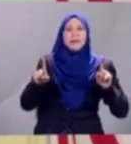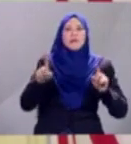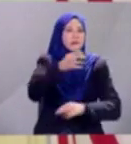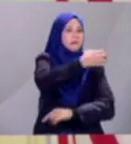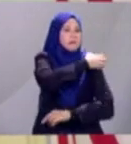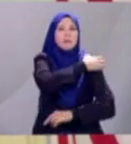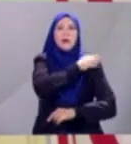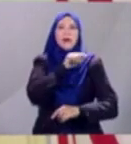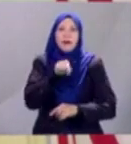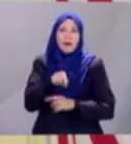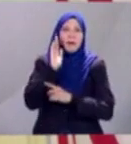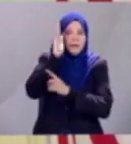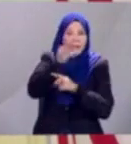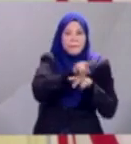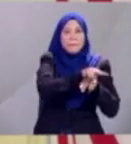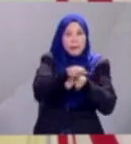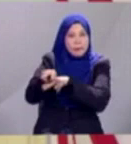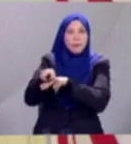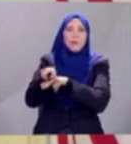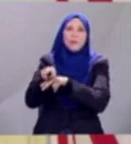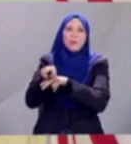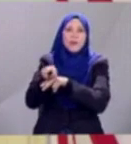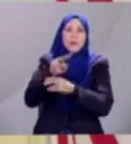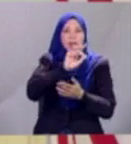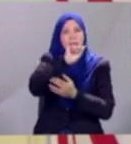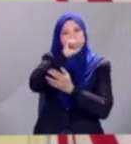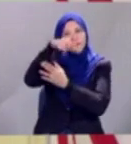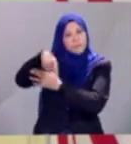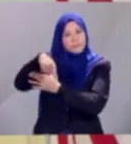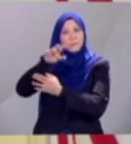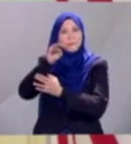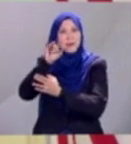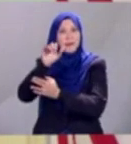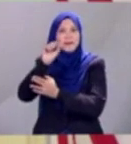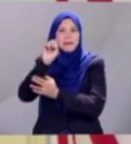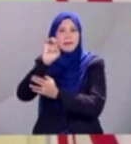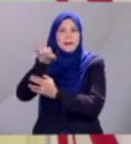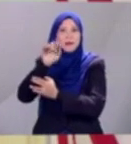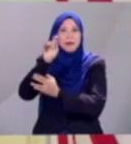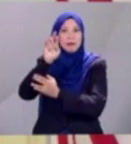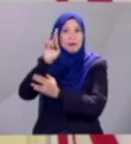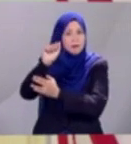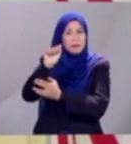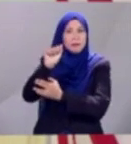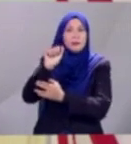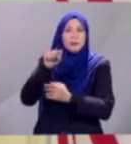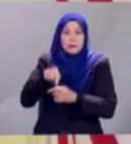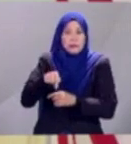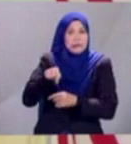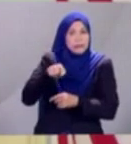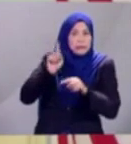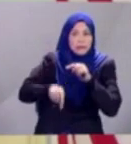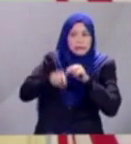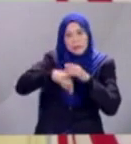melalui My Sejahtera, apps My Sejahtera. Dan mereka juga tidak boleh keluar kerana